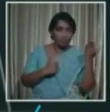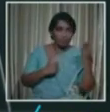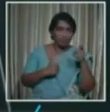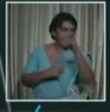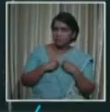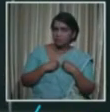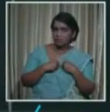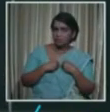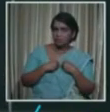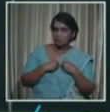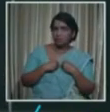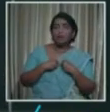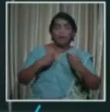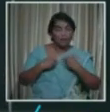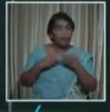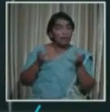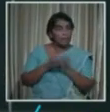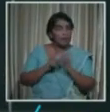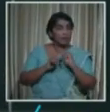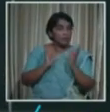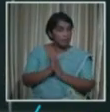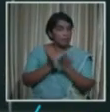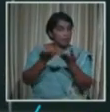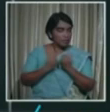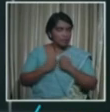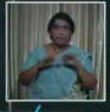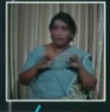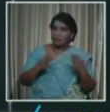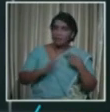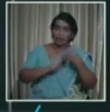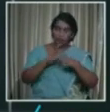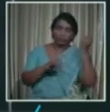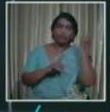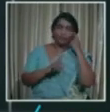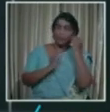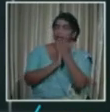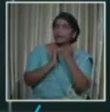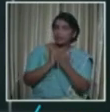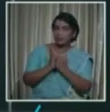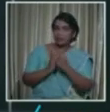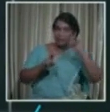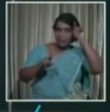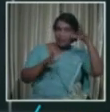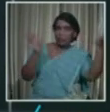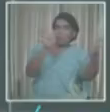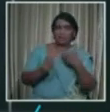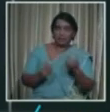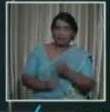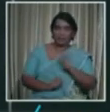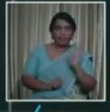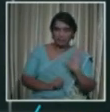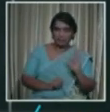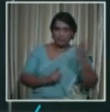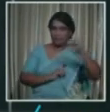වැරදි විදිහට ඉඳගෙන ඉන්නේ. අපේ පක්ෂයේ අගමැතිකම ගත්තද නැද්ද කියන කාරණේ රට දන්නවා. අපි කොන්දේසිත් එක්ක මේ වගේ හරක් එක ගිලා වාඩි වෙන්න අපි කැමති නේ නෑ.